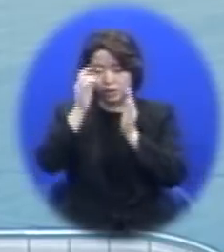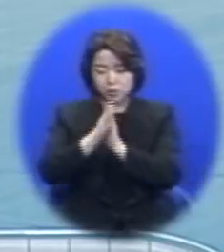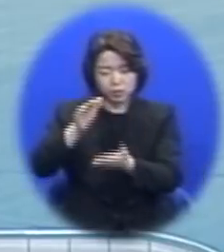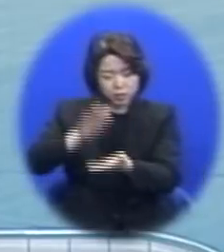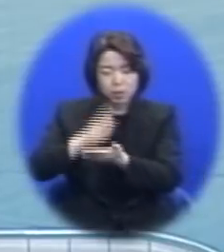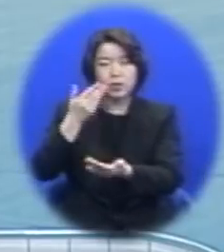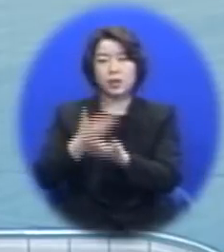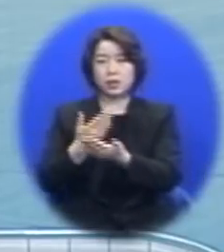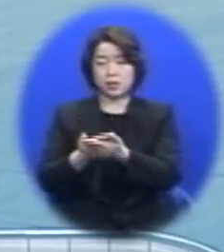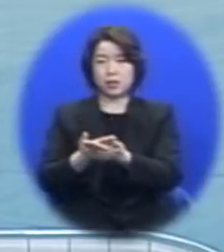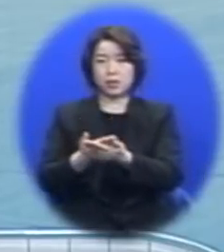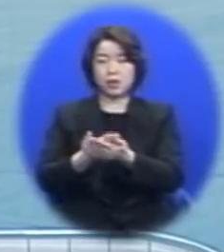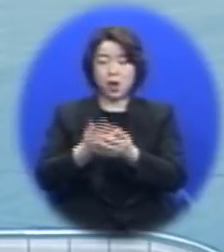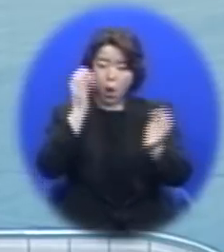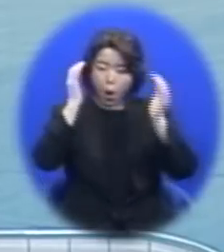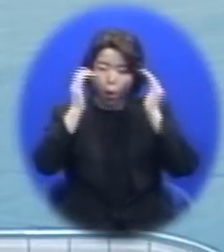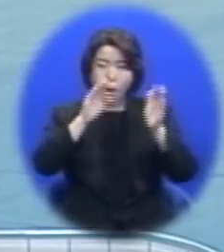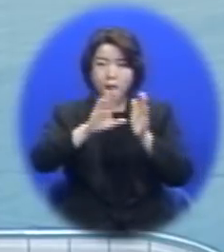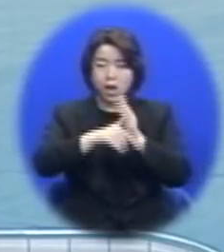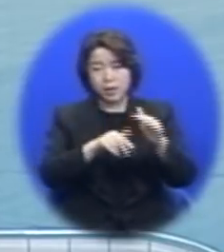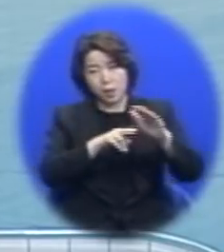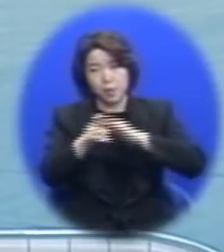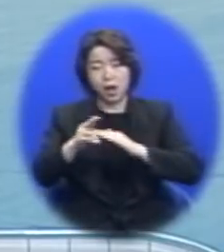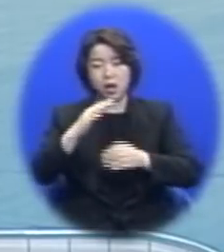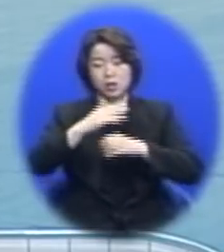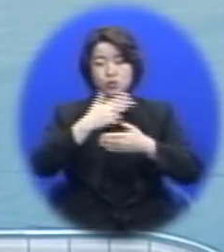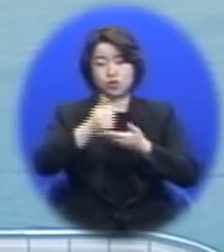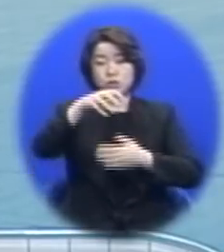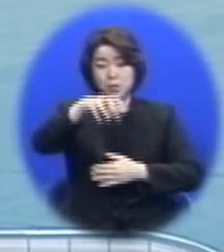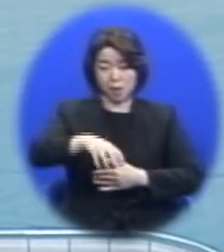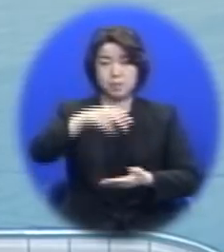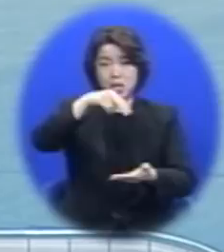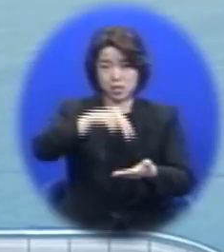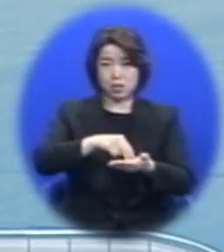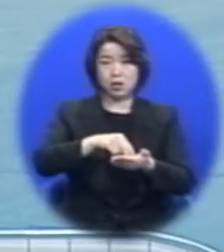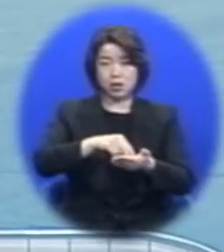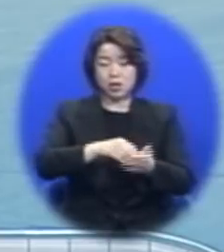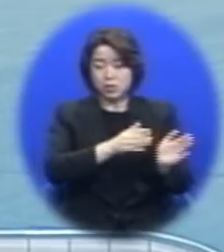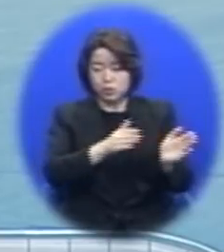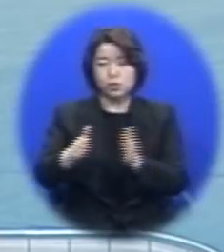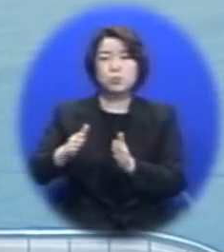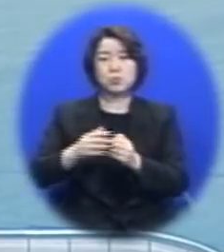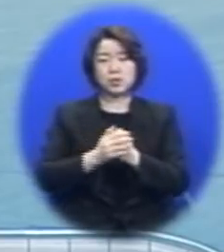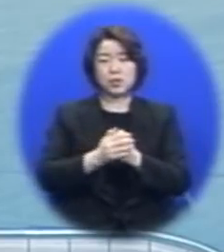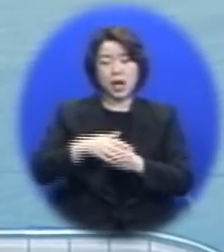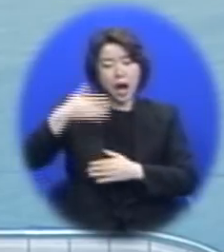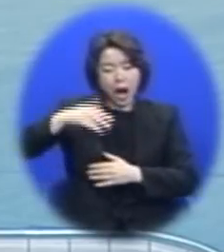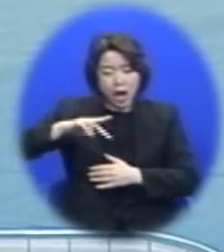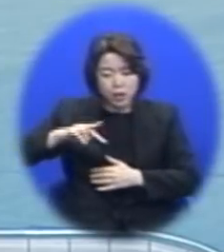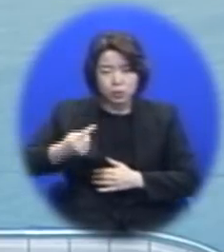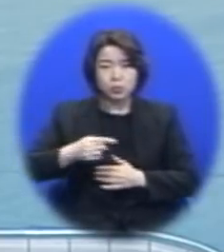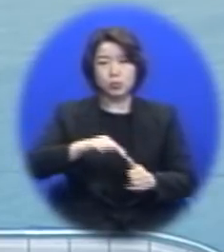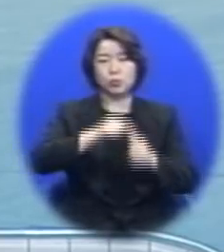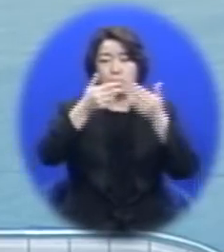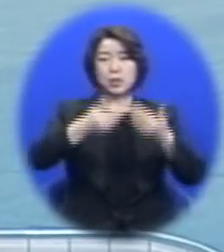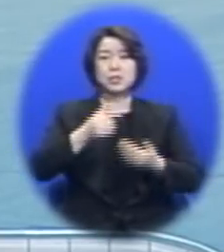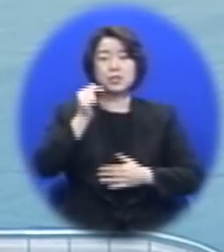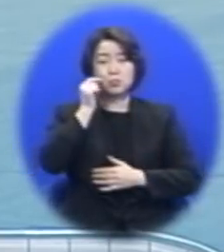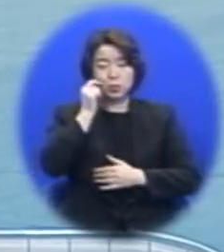환난의 때를 면하고 주님 앞에 설 수 있는 준비를 하겠습니다. 아직까지 구원받지 못한 한 영혼이라도 주님께